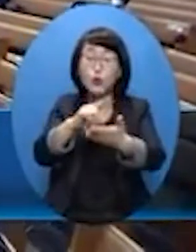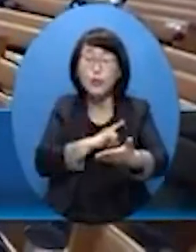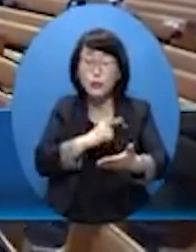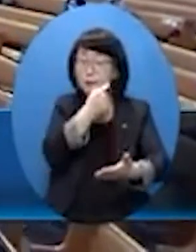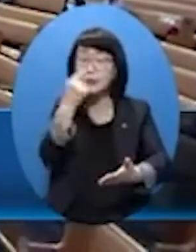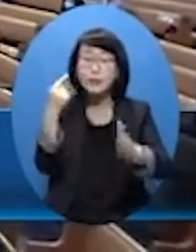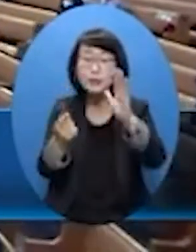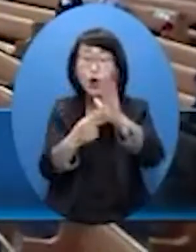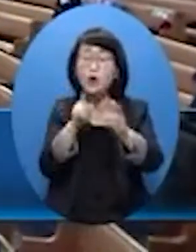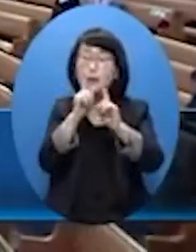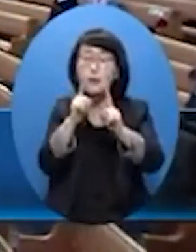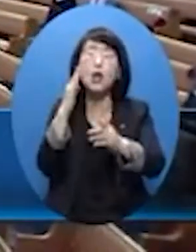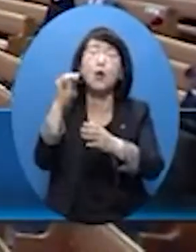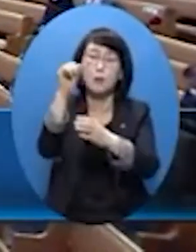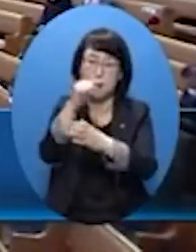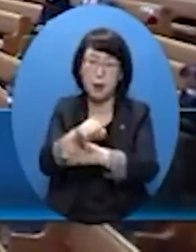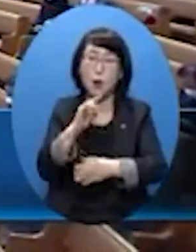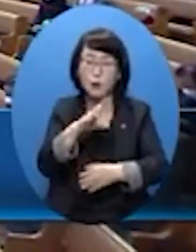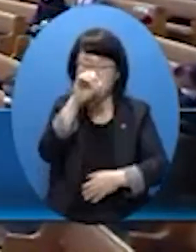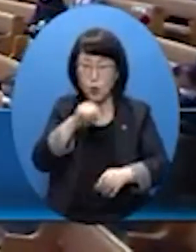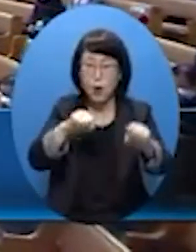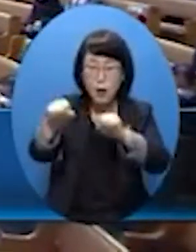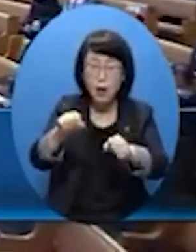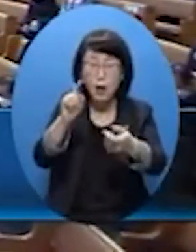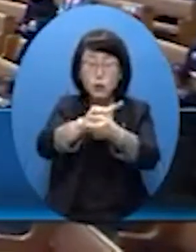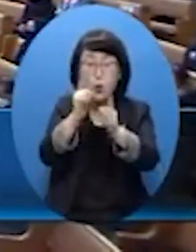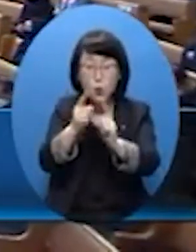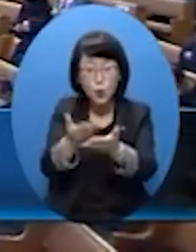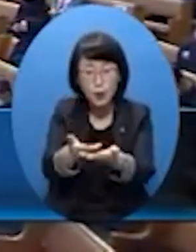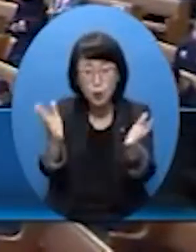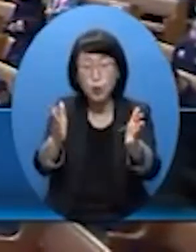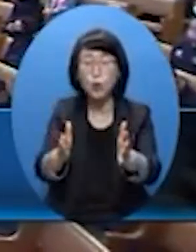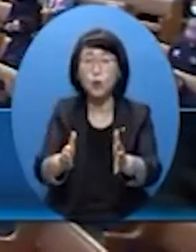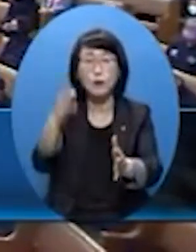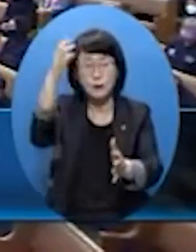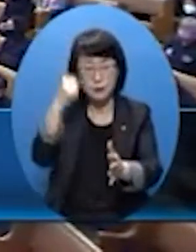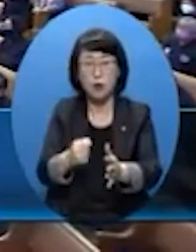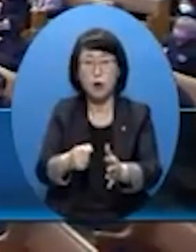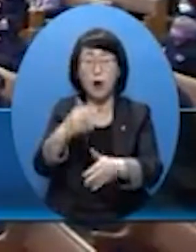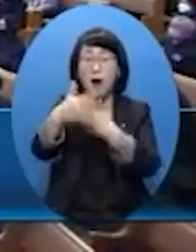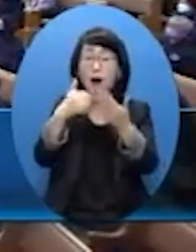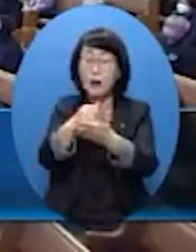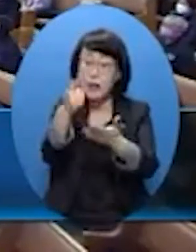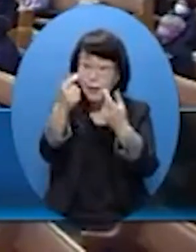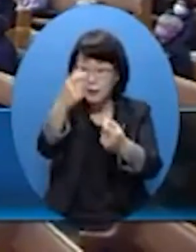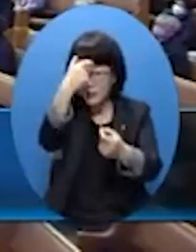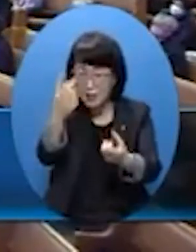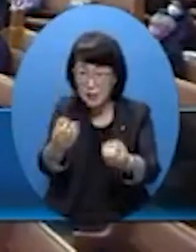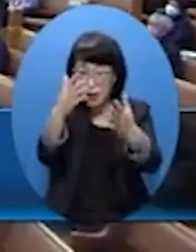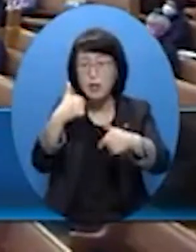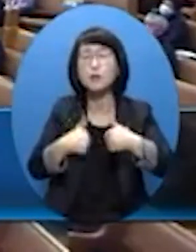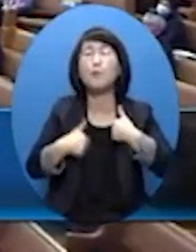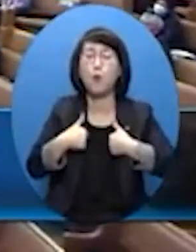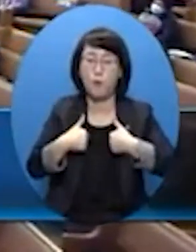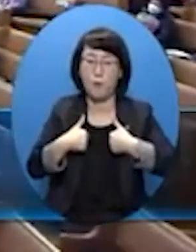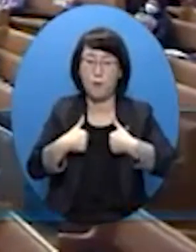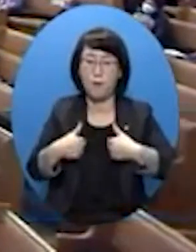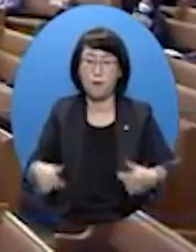열매 니라 오직 선을 행함과 서로 나누어 주기를 잊지 말라 하나님은 이 같은 제사를 기뻐 하시느니라